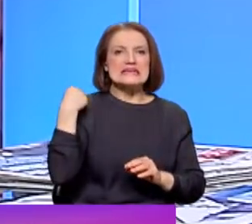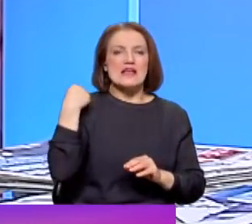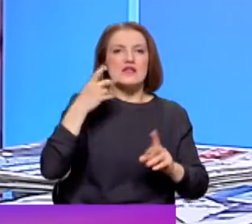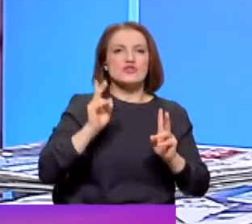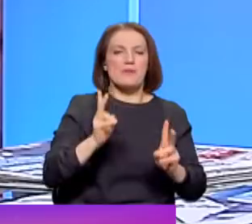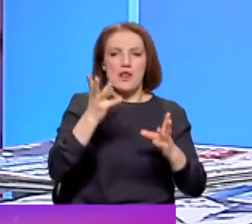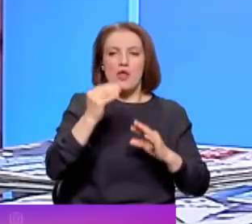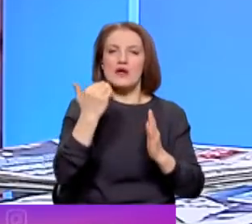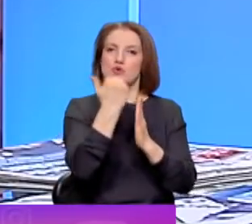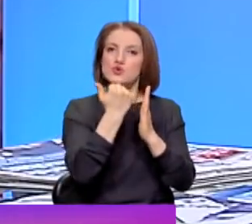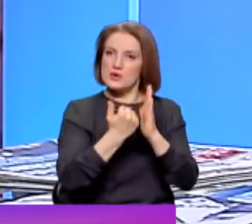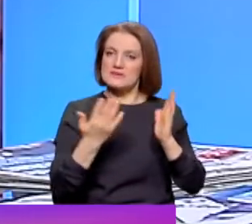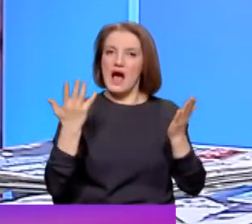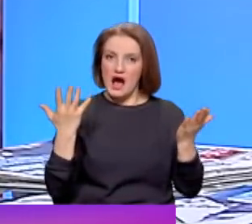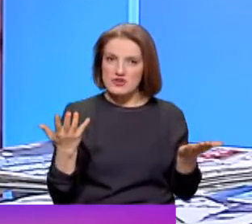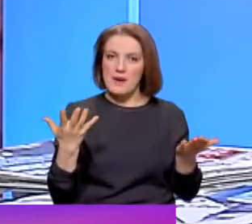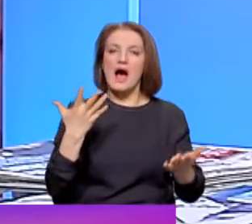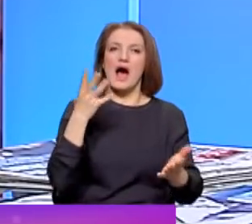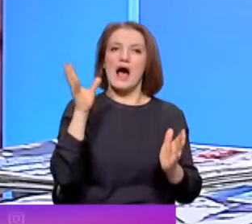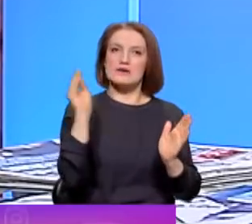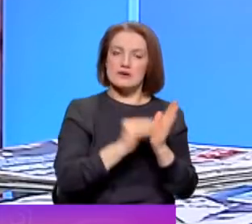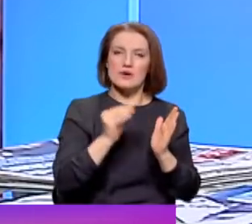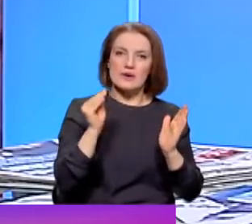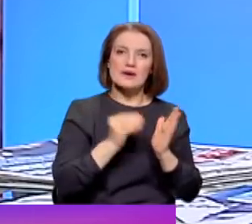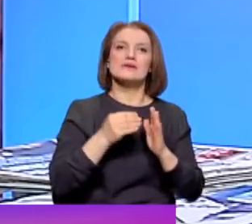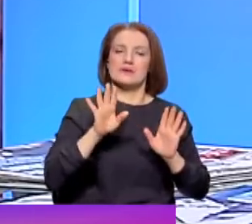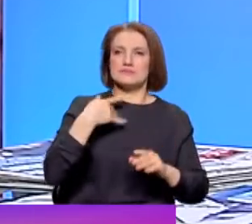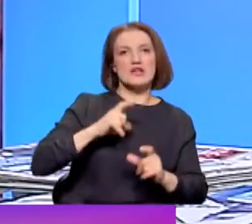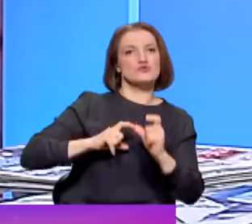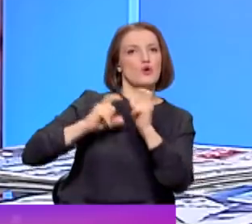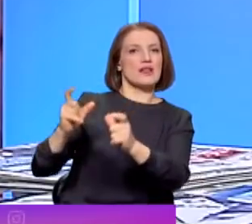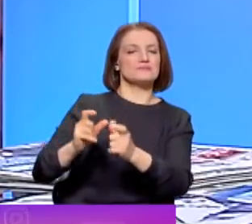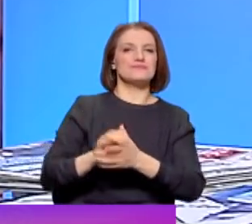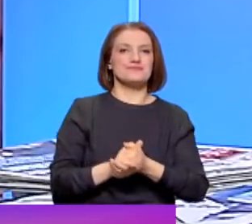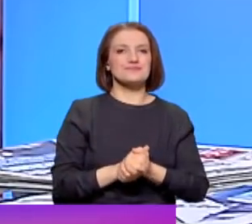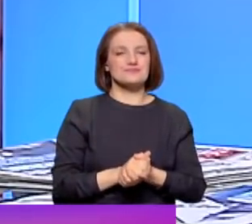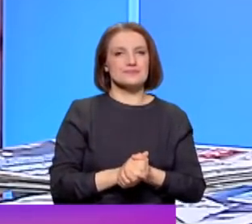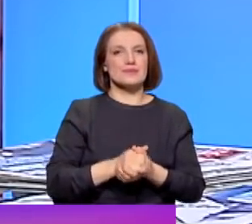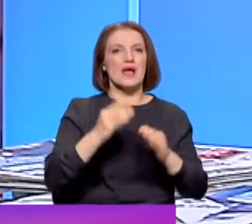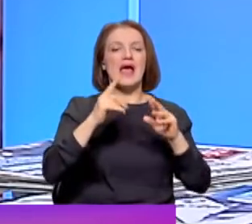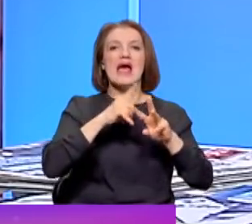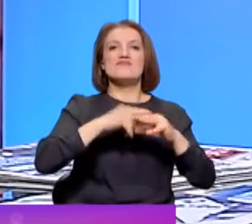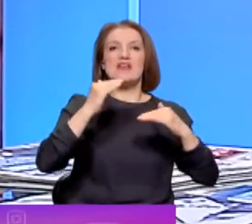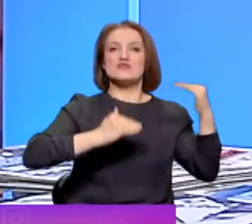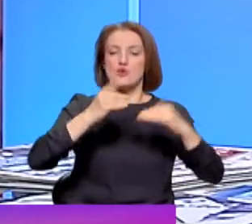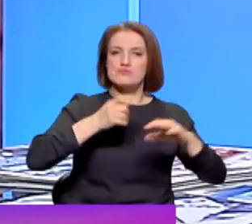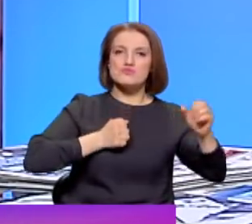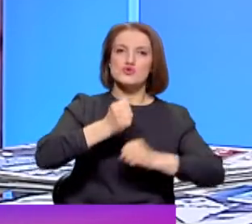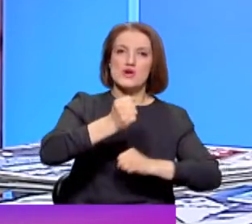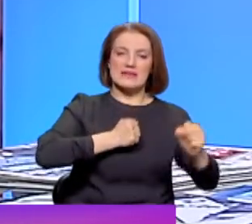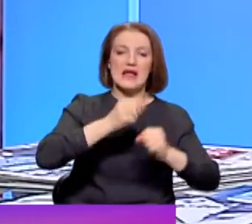normal olarak göndermenizi acaba alabilir misiniz diye biz de buradan soralım yani enflasyonlamücadele